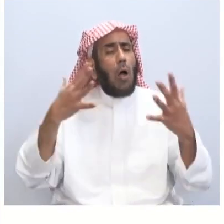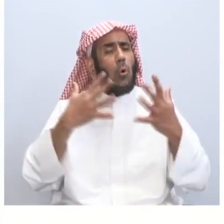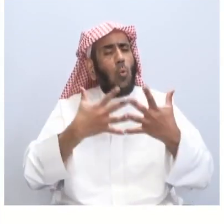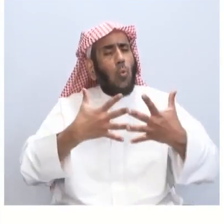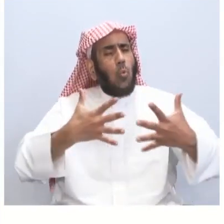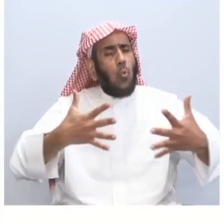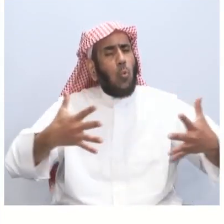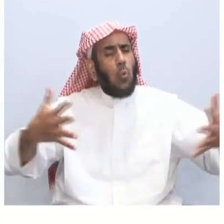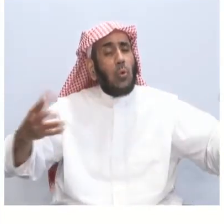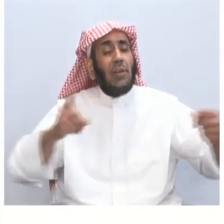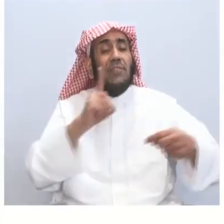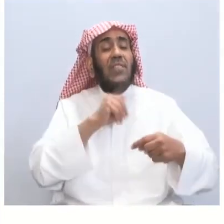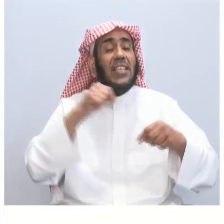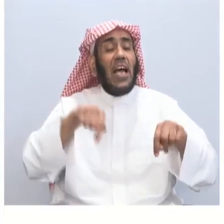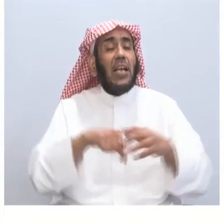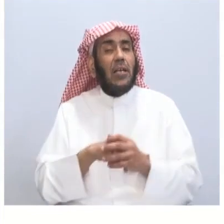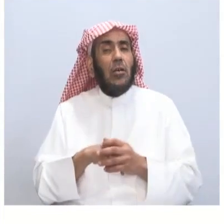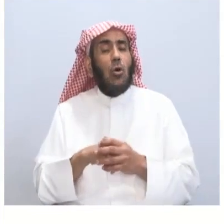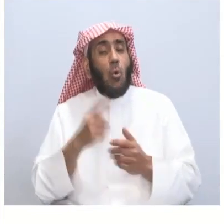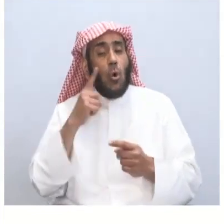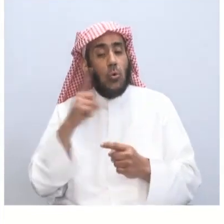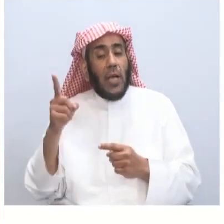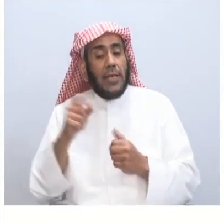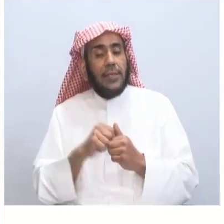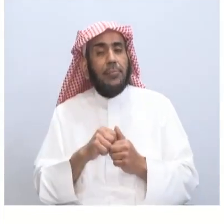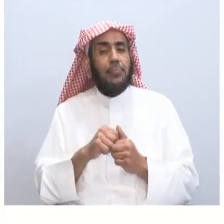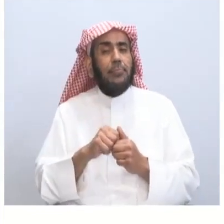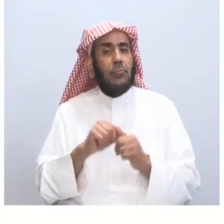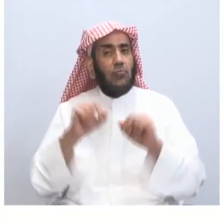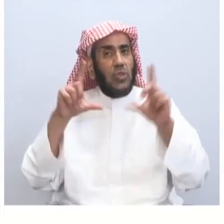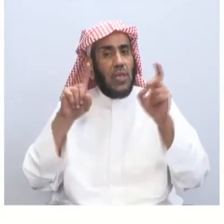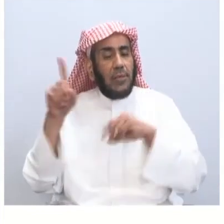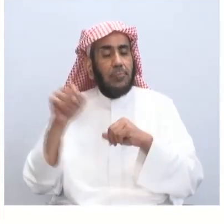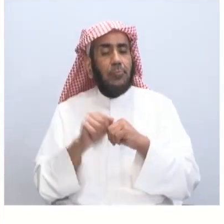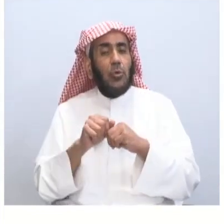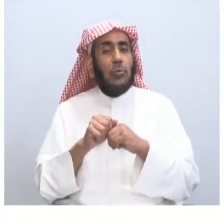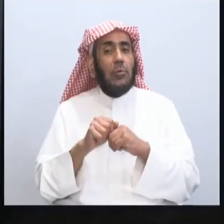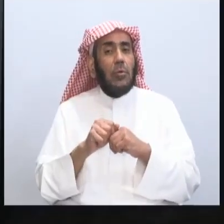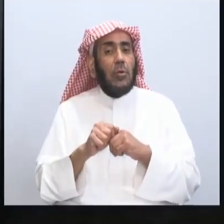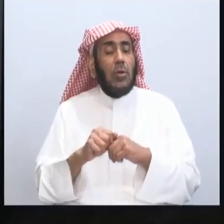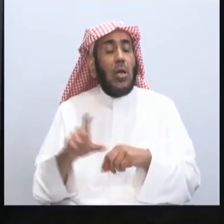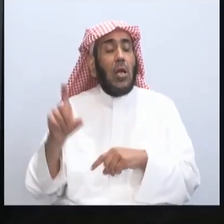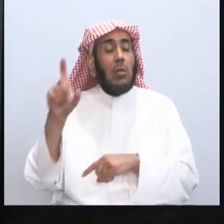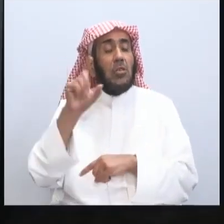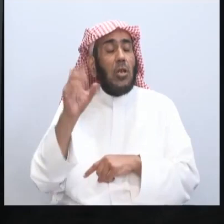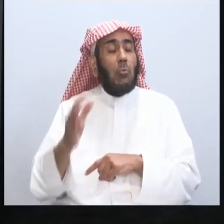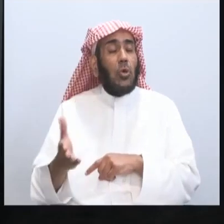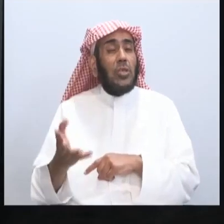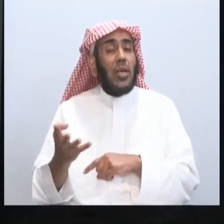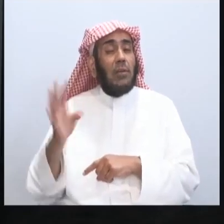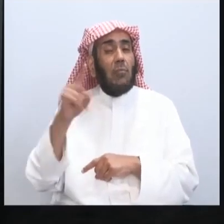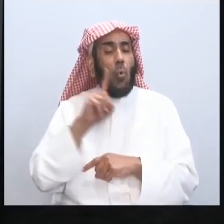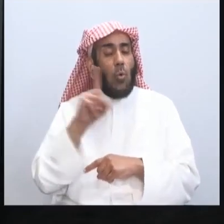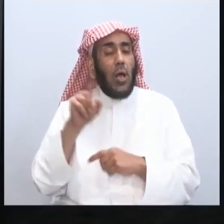لهما في التاريخ ونشاهد هنا المسجد النبوي الشريف